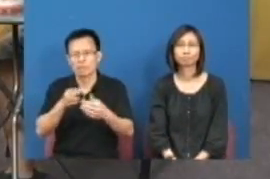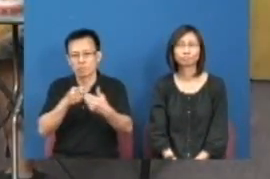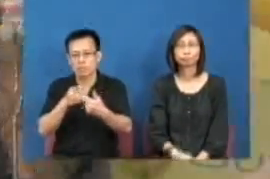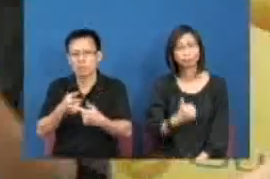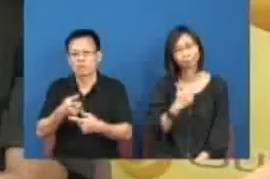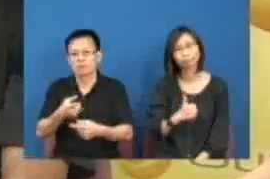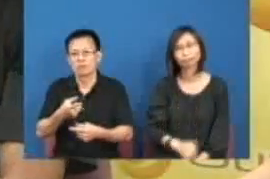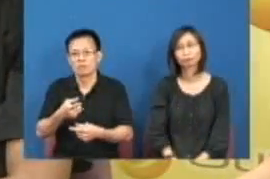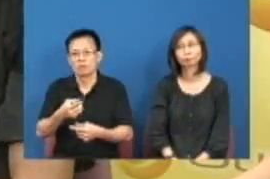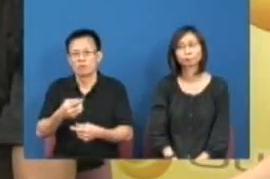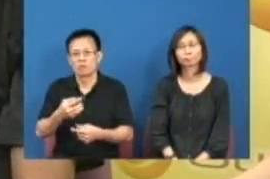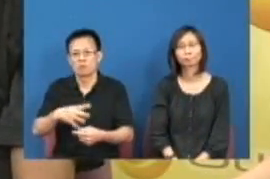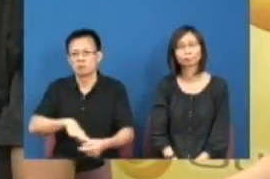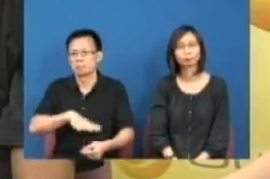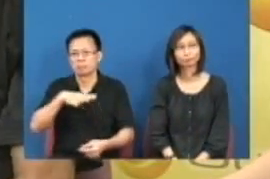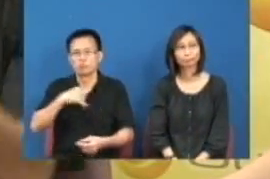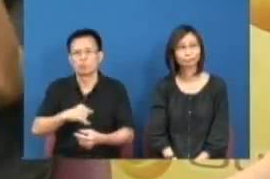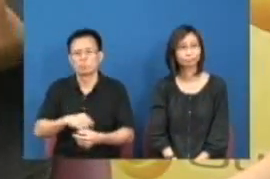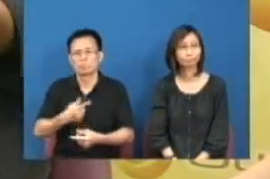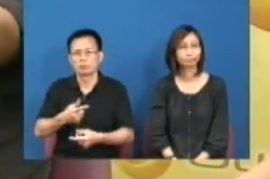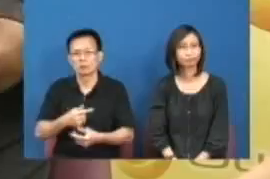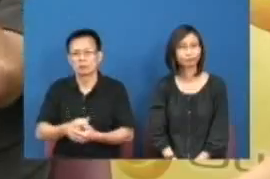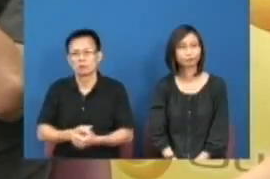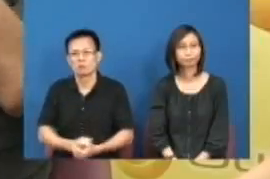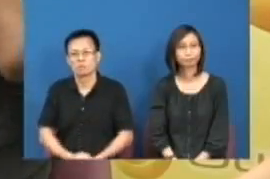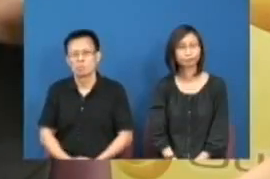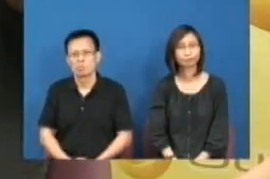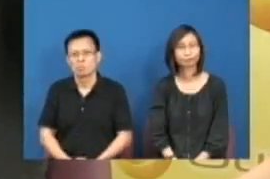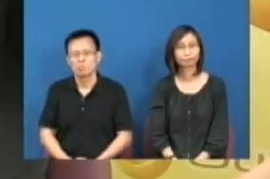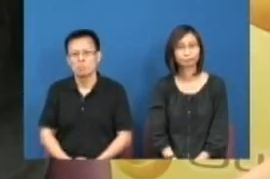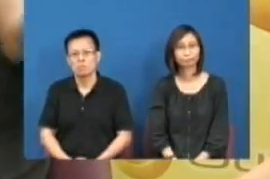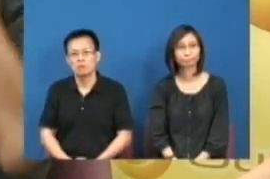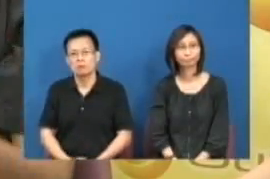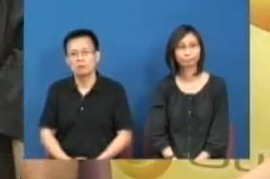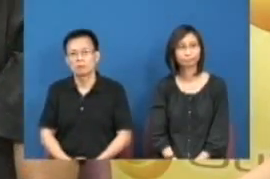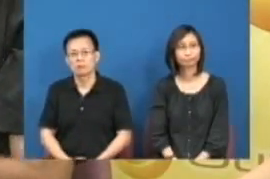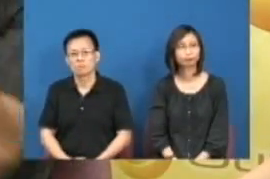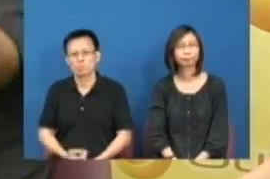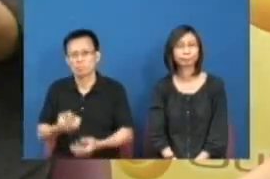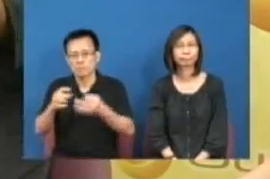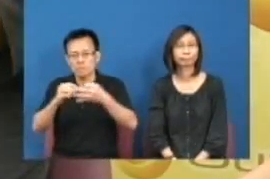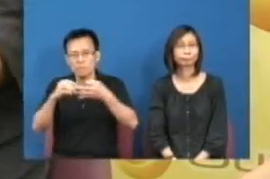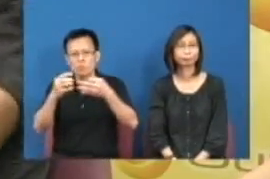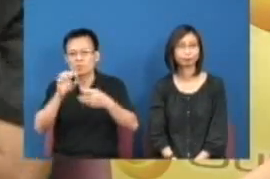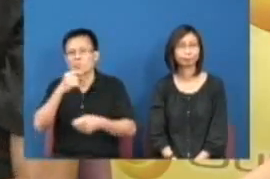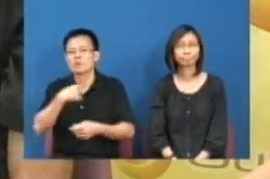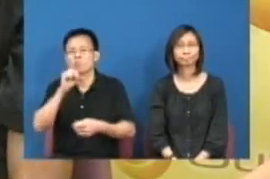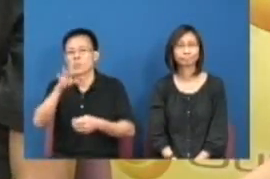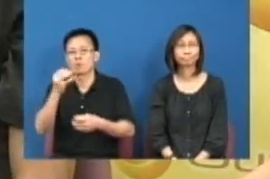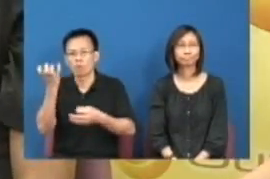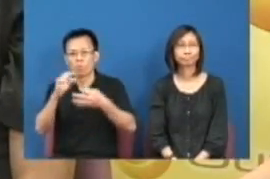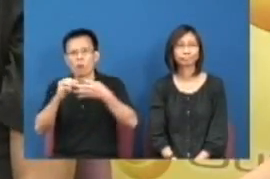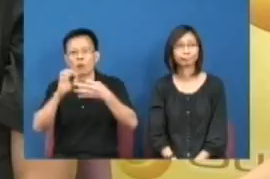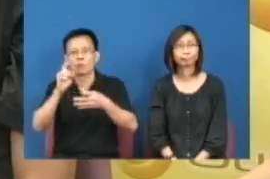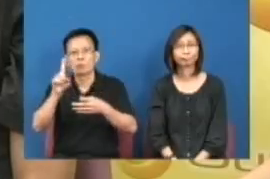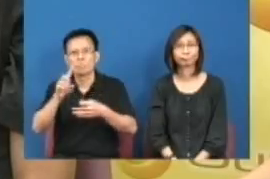啦， 係啦。係咪即係義皇帝到咁樣樣嘅？係咪即係要問黃光亞點睇喎？真係大佬。